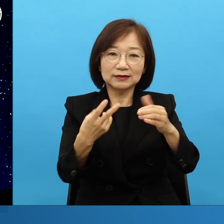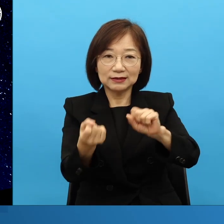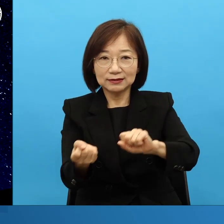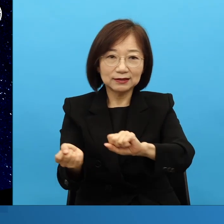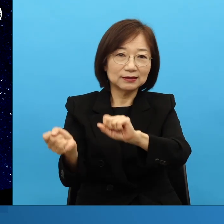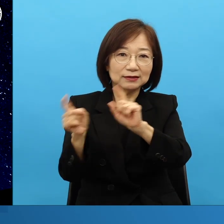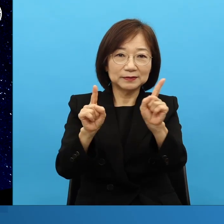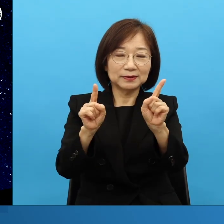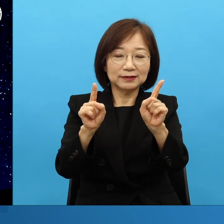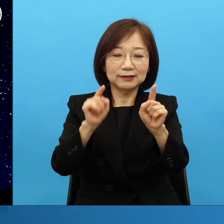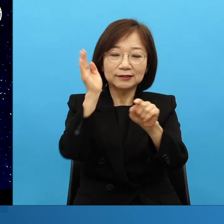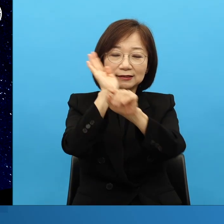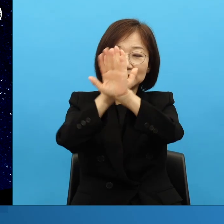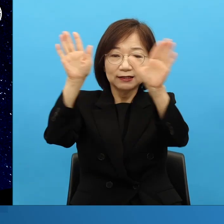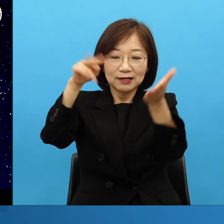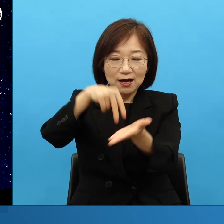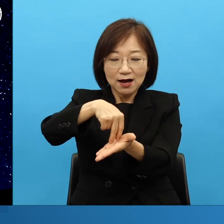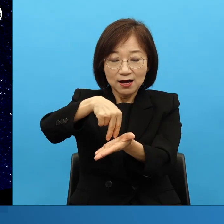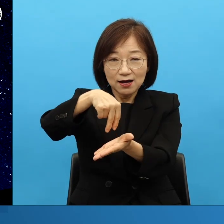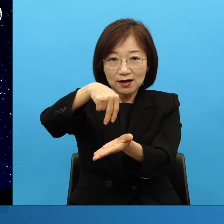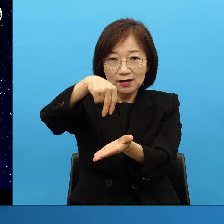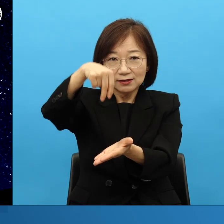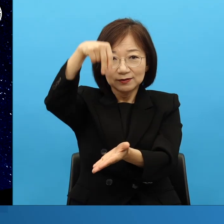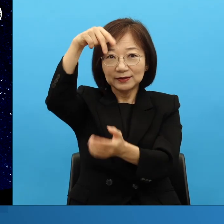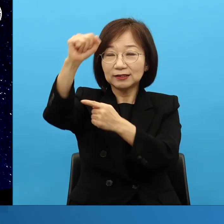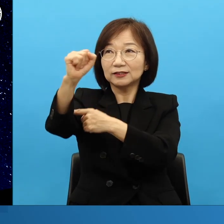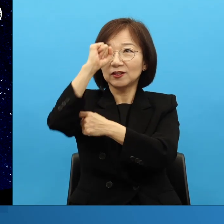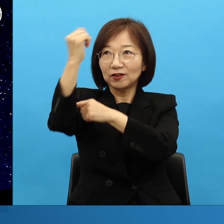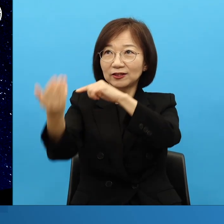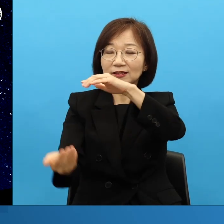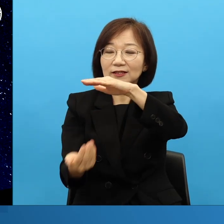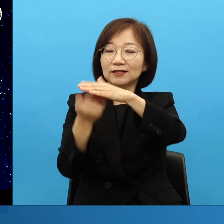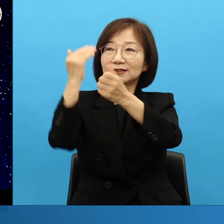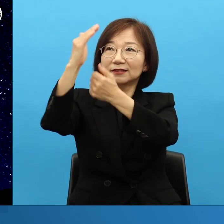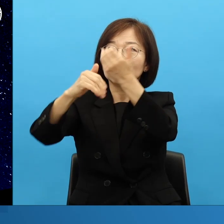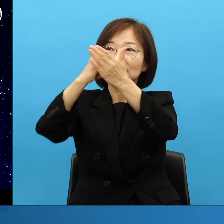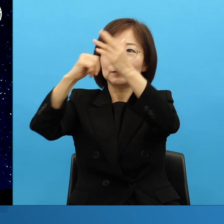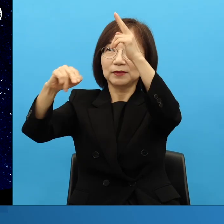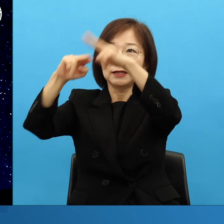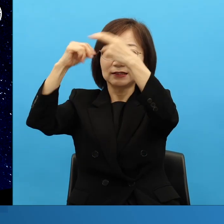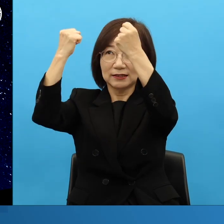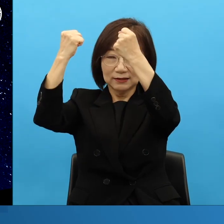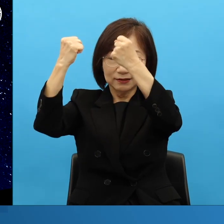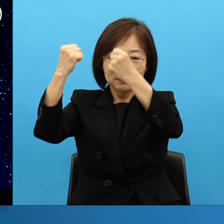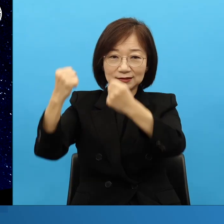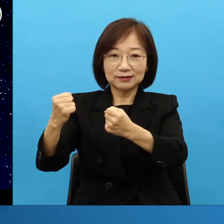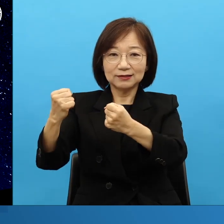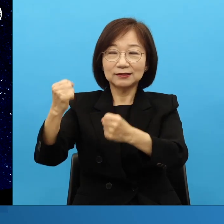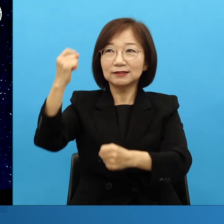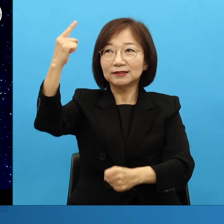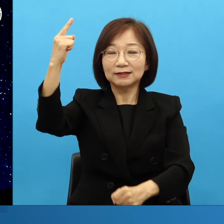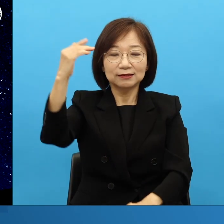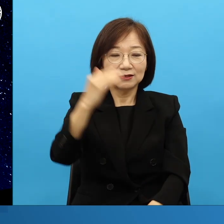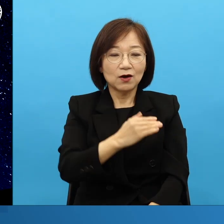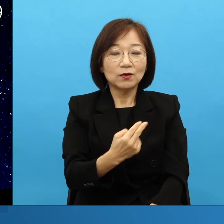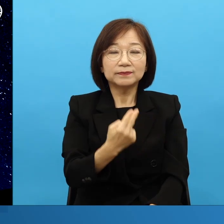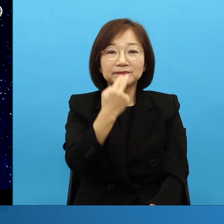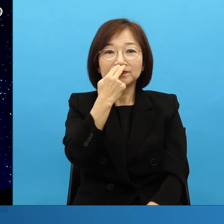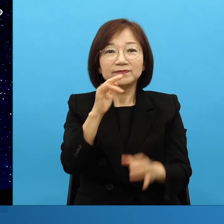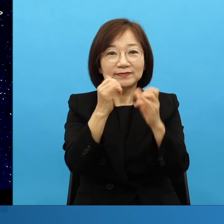자 가운데서 다시 살아나시며 하늘에 오르사 전능하신 하나님 우편에 앉아